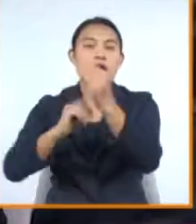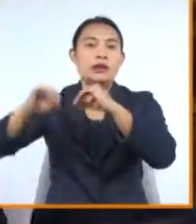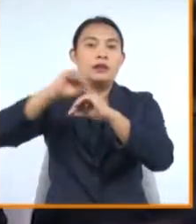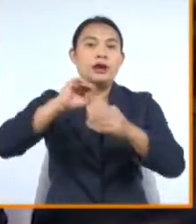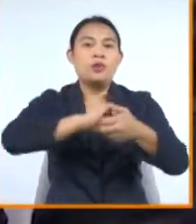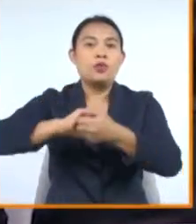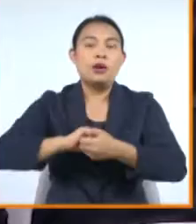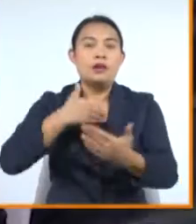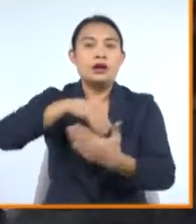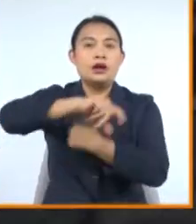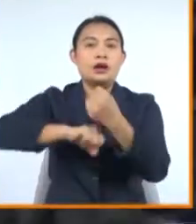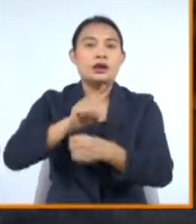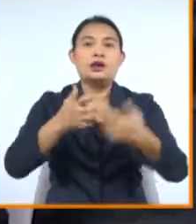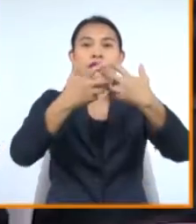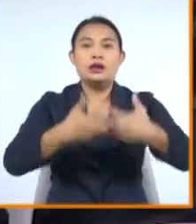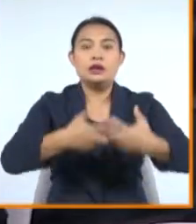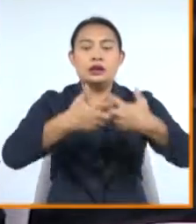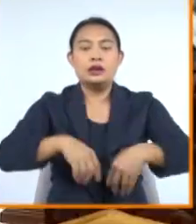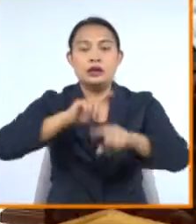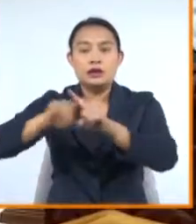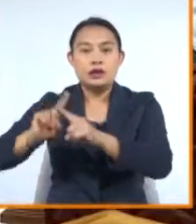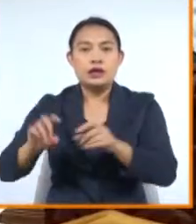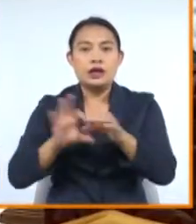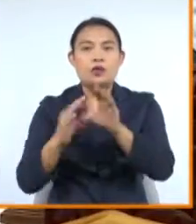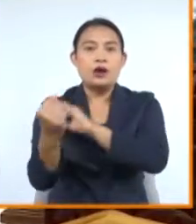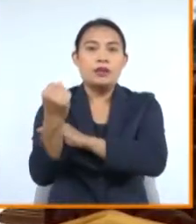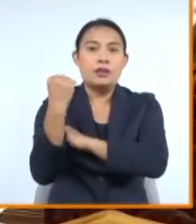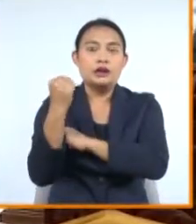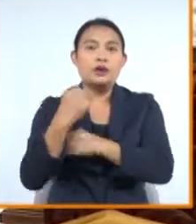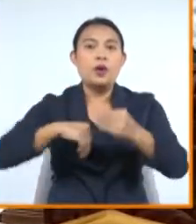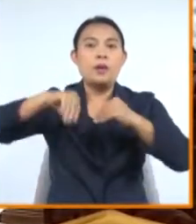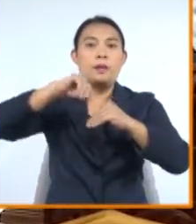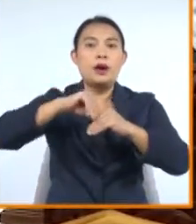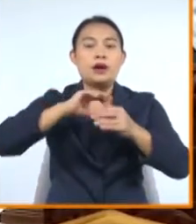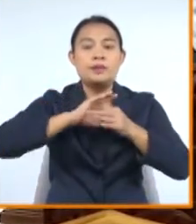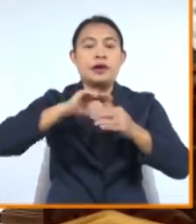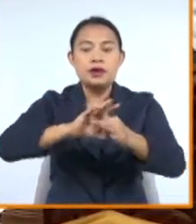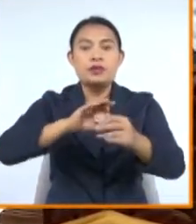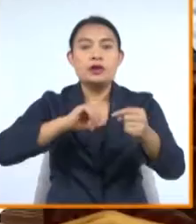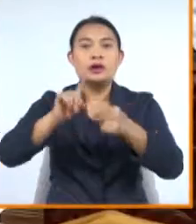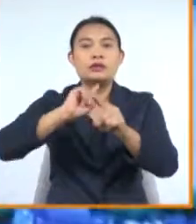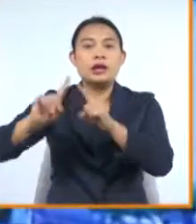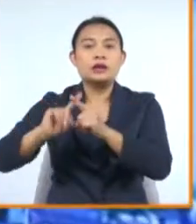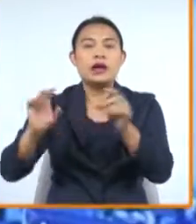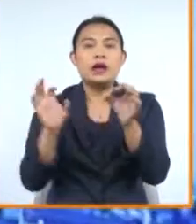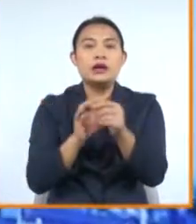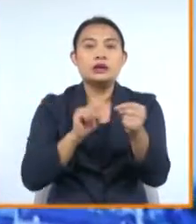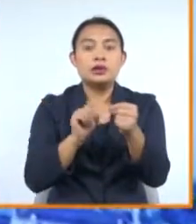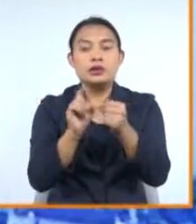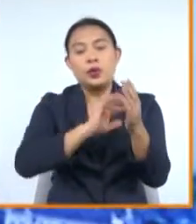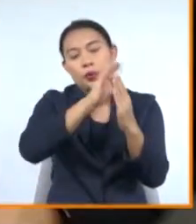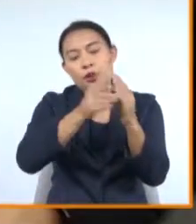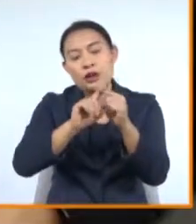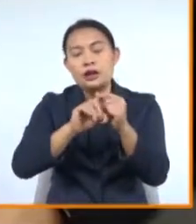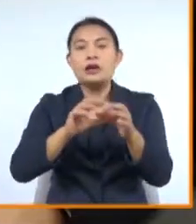มมือด้านเศรษฐกิจอุตสาหกรรมวิสาหกิจและความมั่นคงรวมถึงการเพิ่มความเชื่อมโยงในภูมิภาคผ่านเส้นทางสายไหมในศตวรรษ